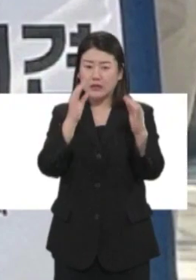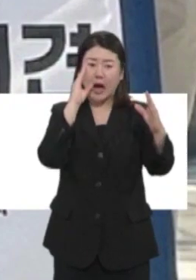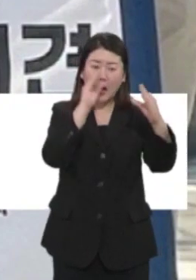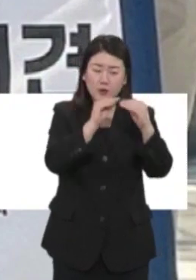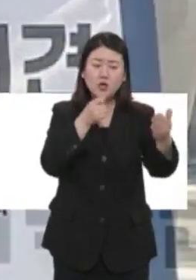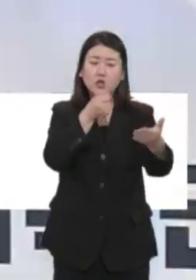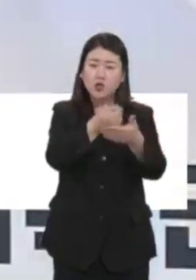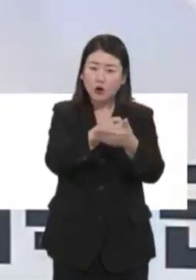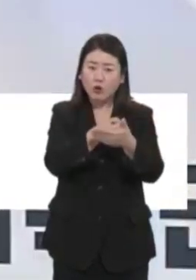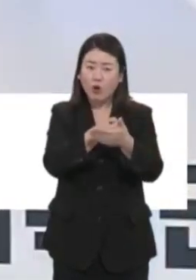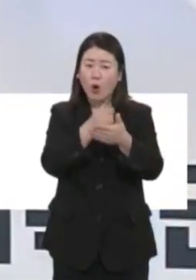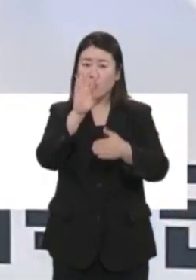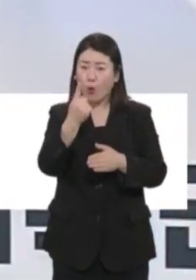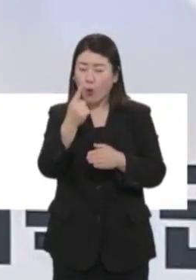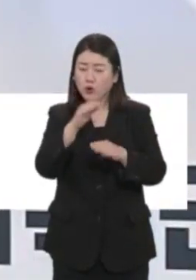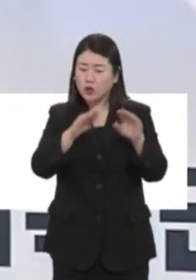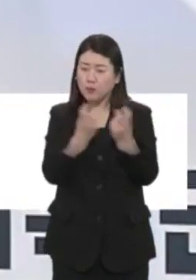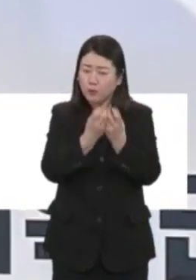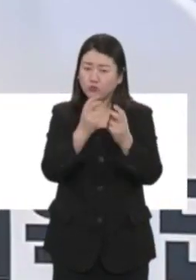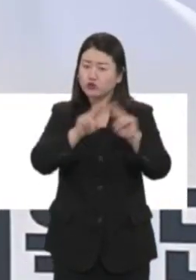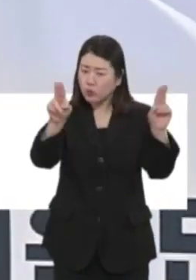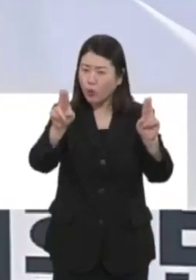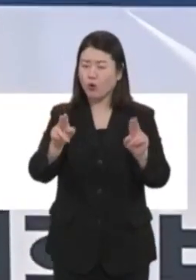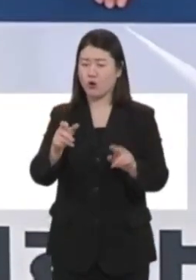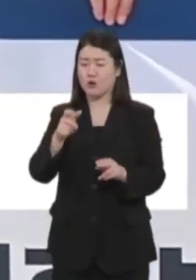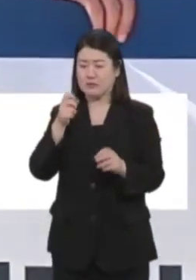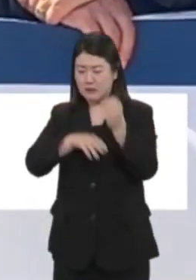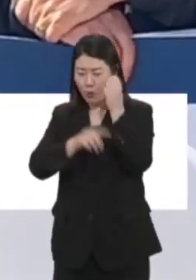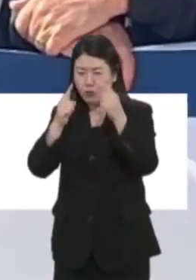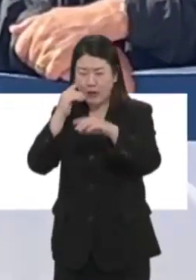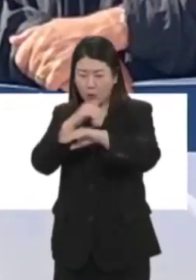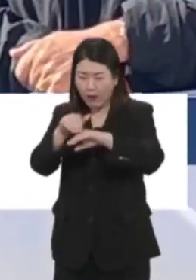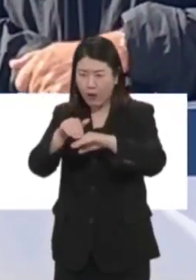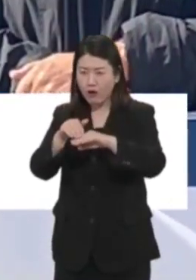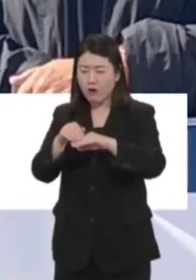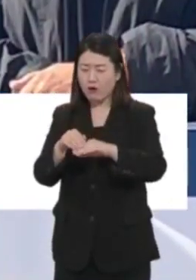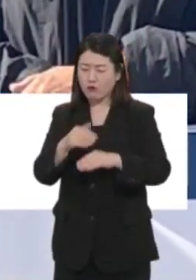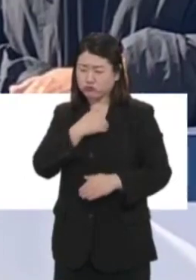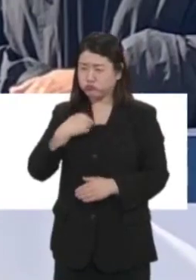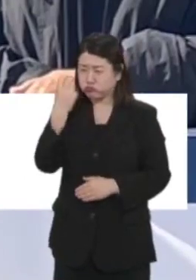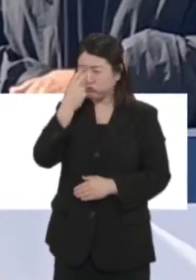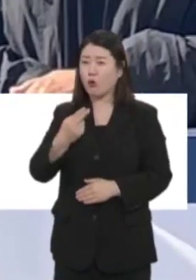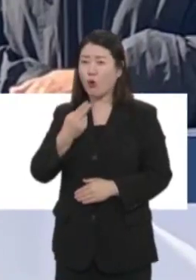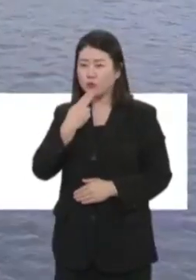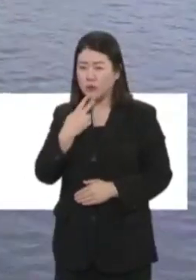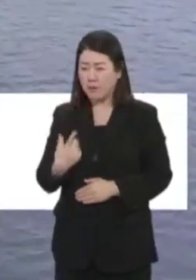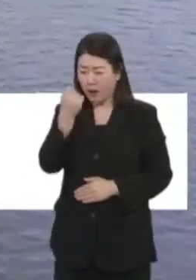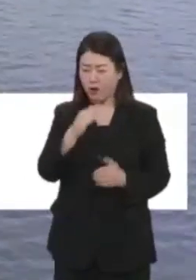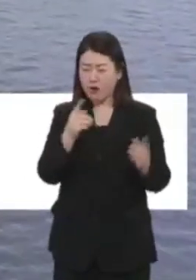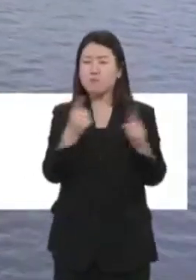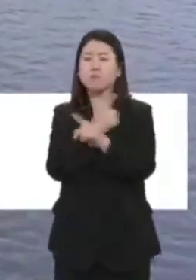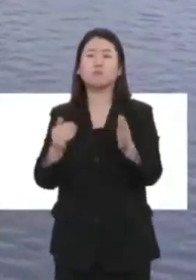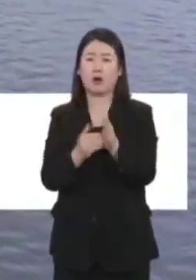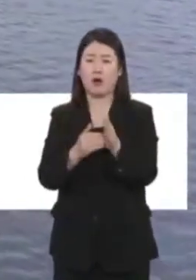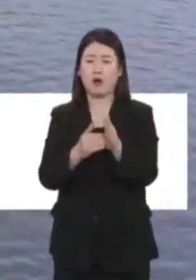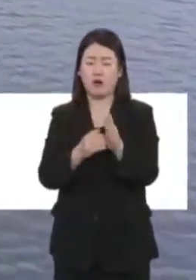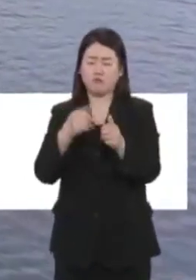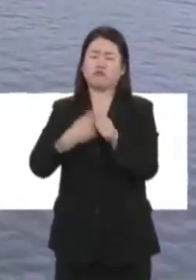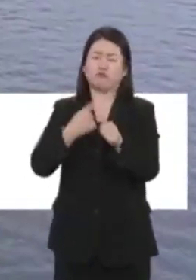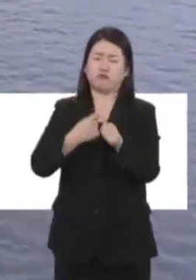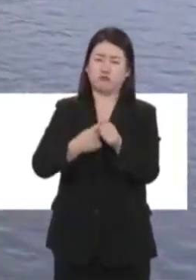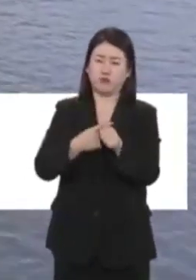결정한 보 처리 방안에 취소하고 국가 물관리 기본 계획을 충분한 검증 절차 없이 졸속으로 변경했다면 규타